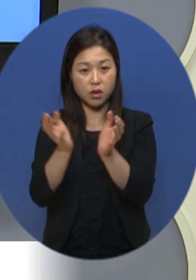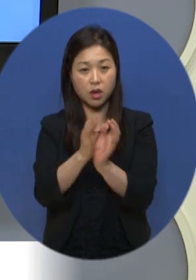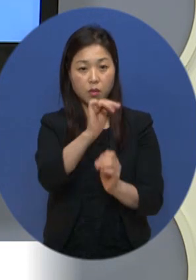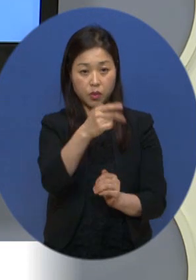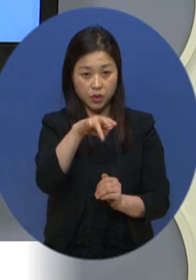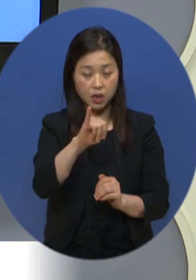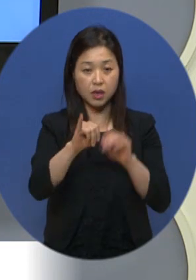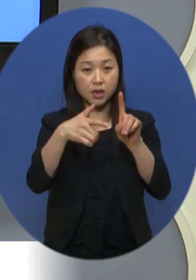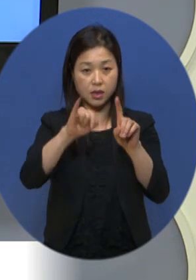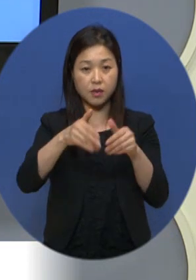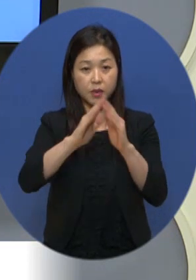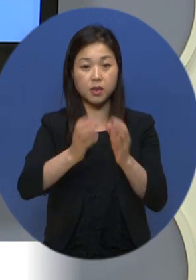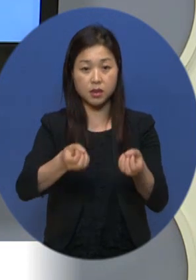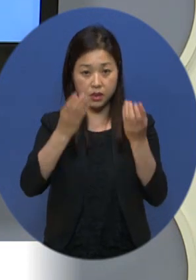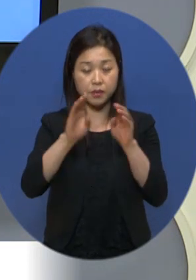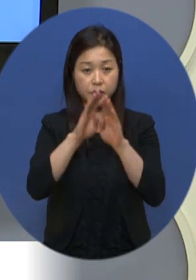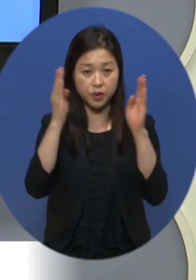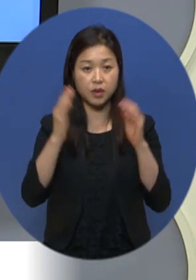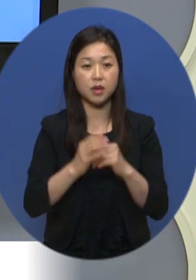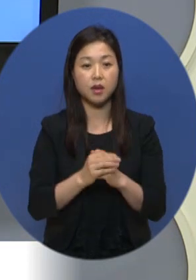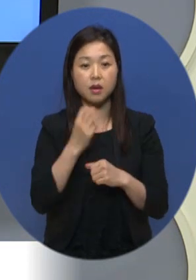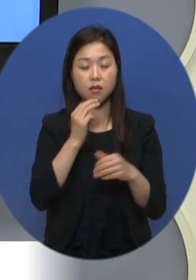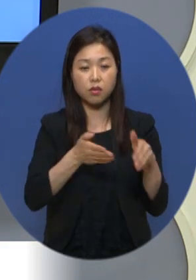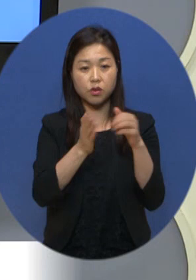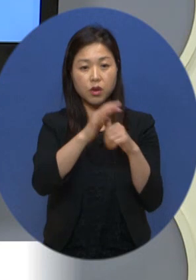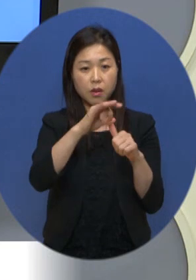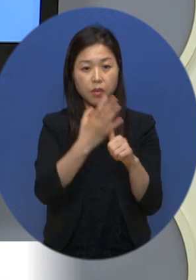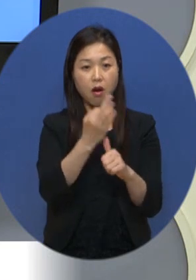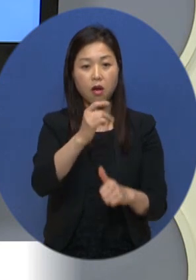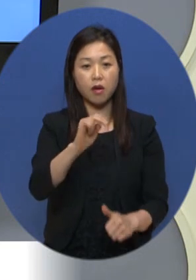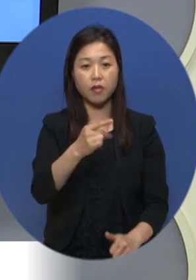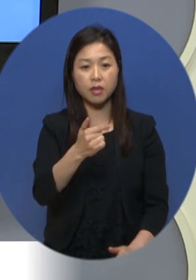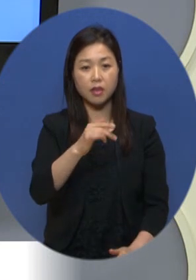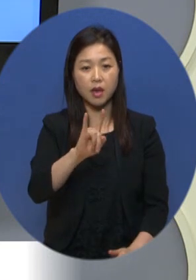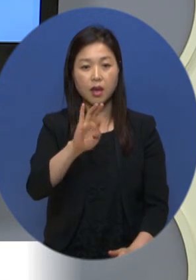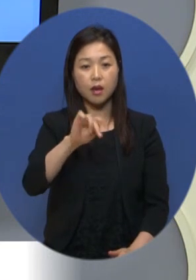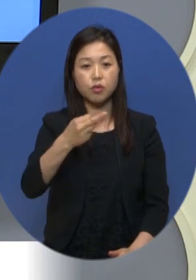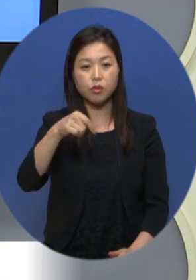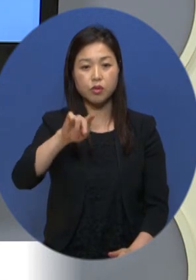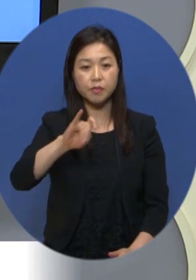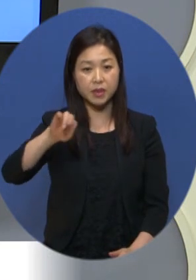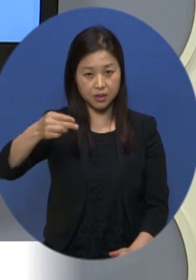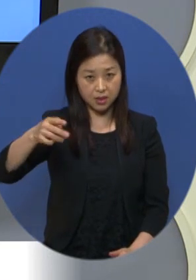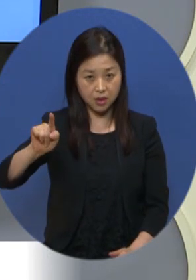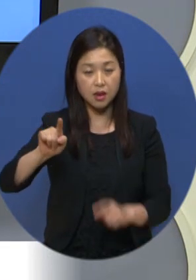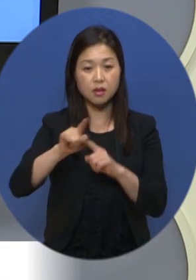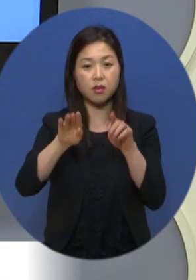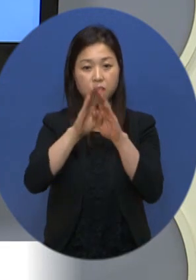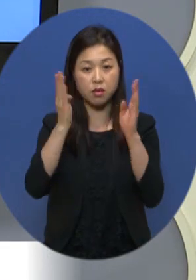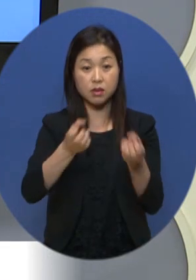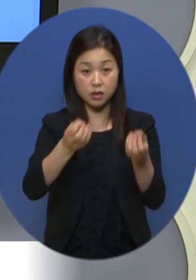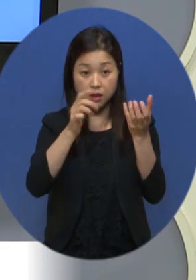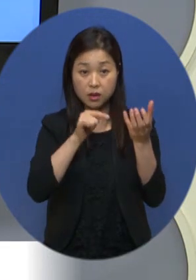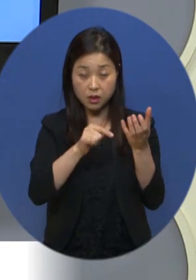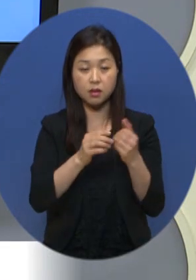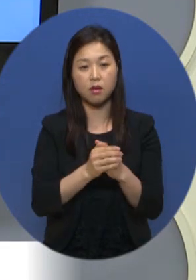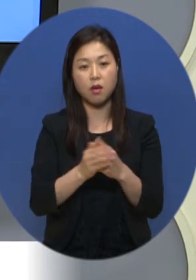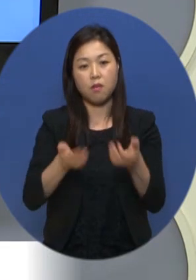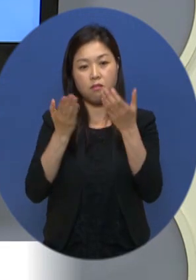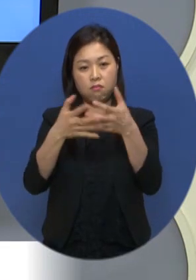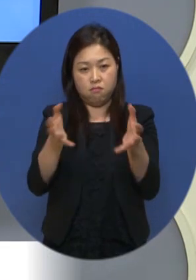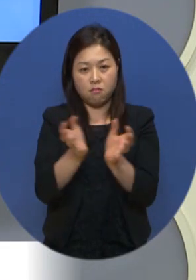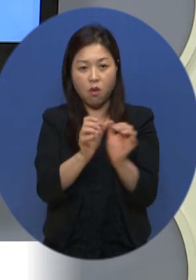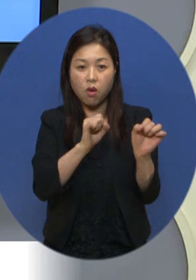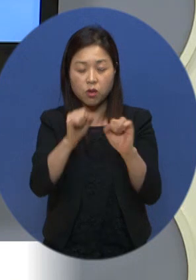발대식 을 개최했습니다 경기도 양평 현대 블룸비스타 에서 열린 발대식에서 는 봉사단 활동에 대한